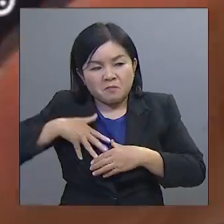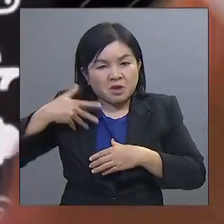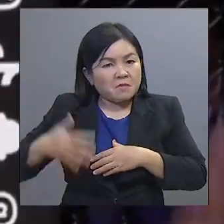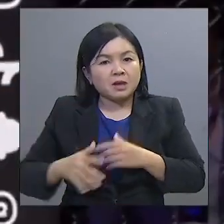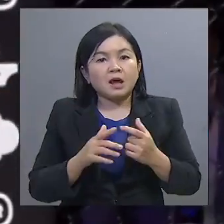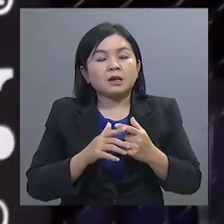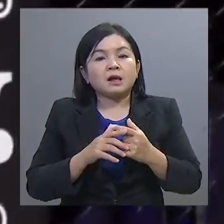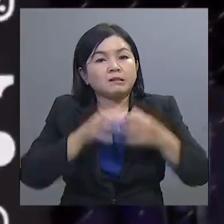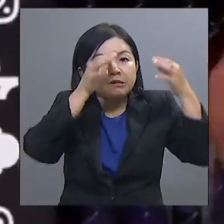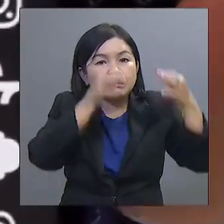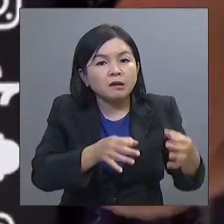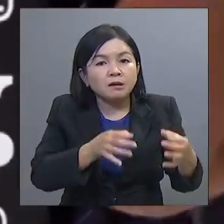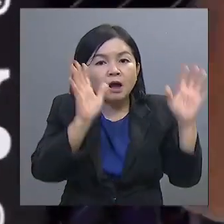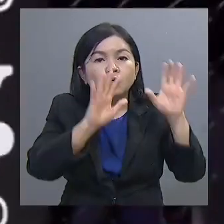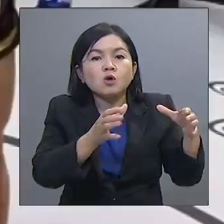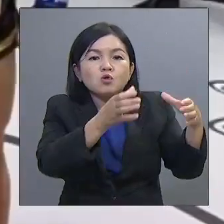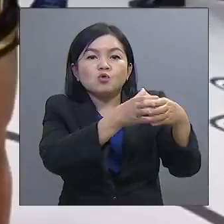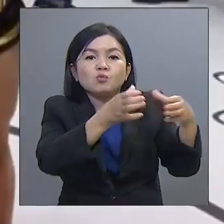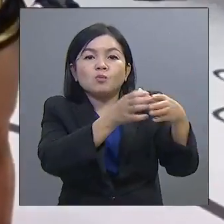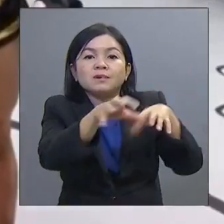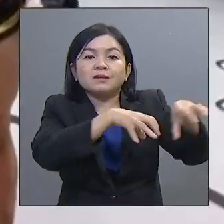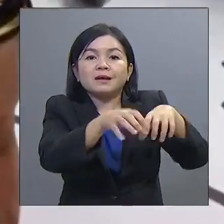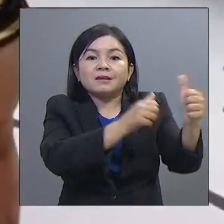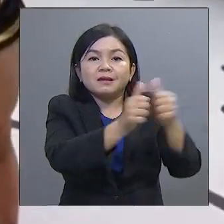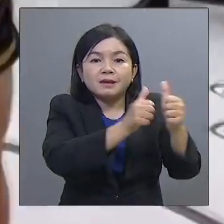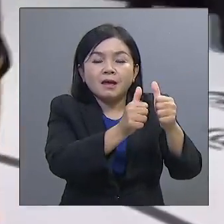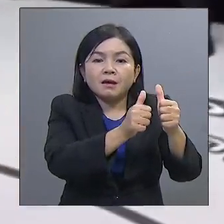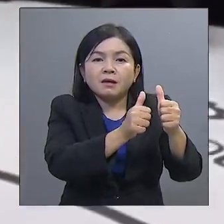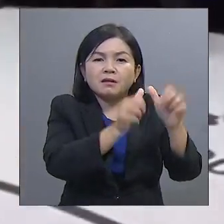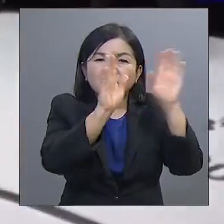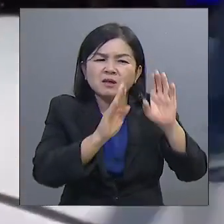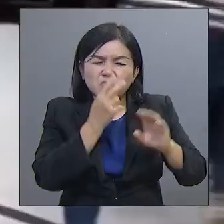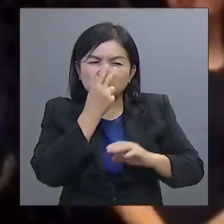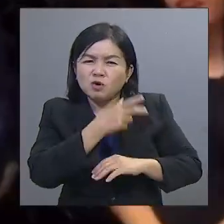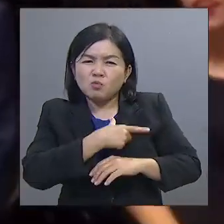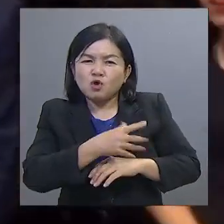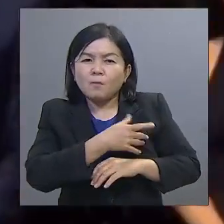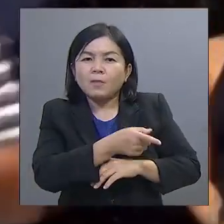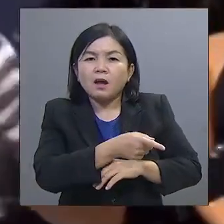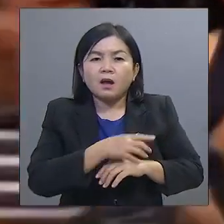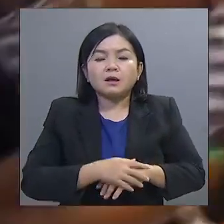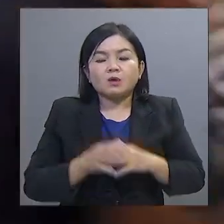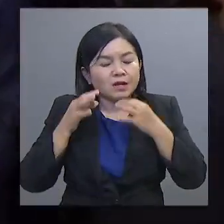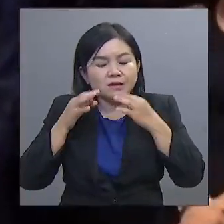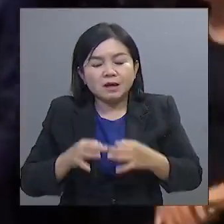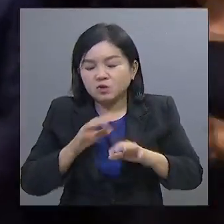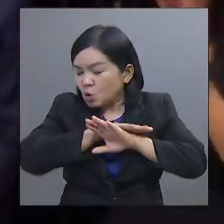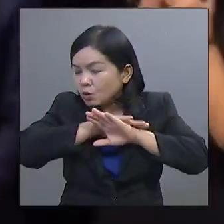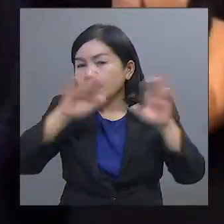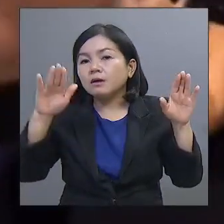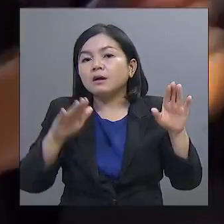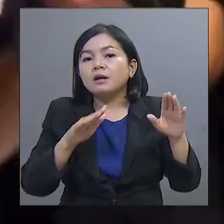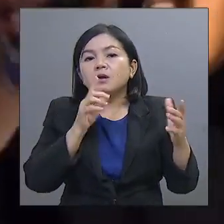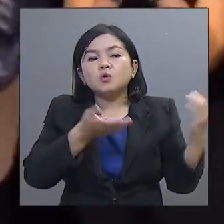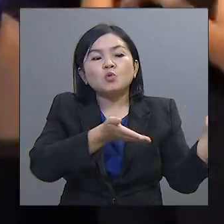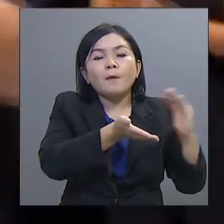วมถึงการปฏิบัติของทีมงานวันแชมเปี้ยนชิพกับนักมวยของเพชรยินดีค่ะเสียโบ๊ทนั้นยืนยันก่อนจะตัดสินใจขอยกเลิกสัญญากับวันแชม